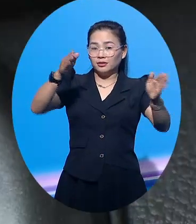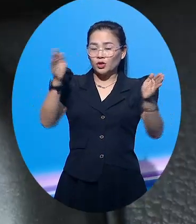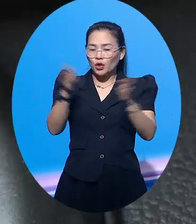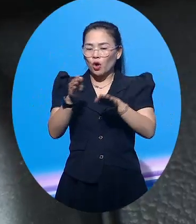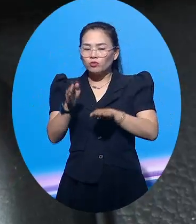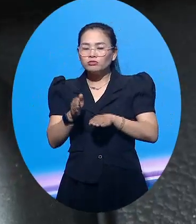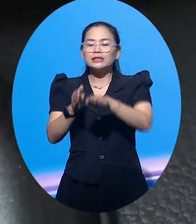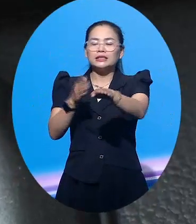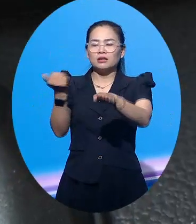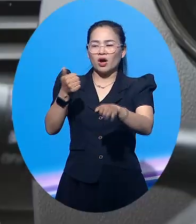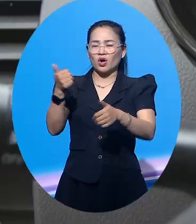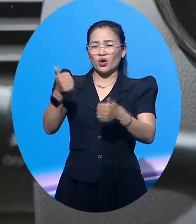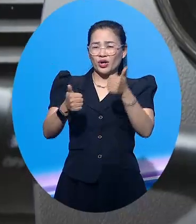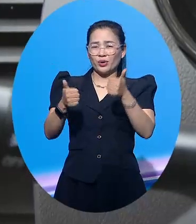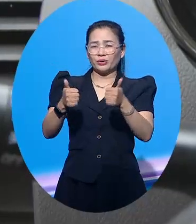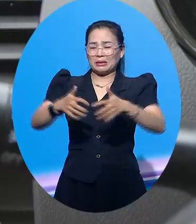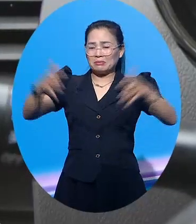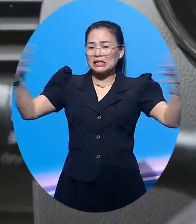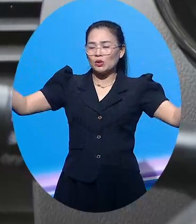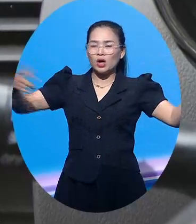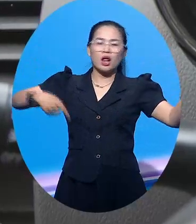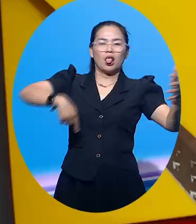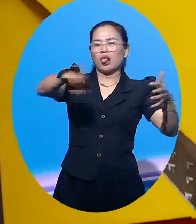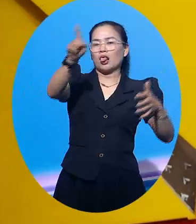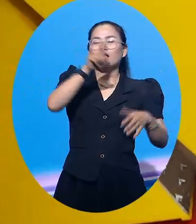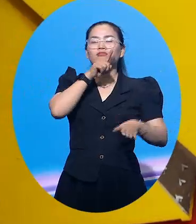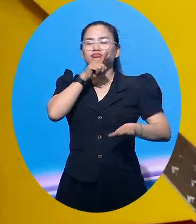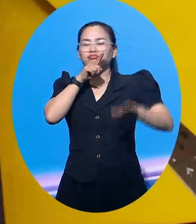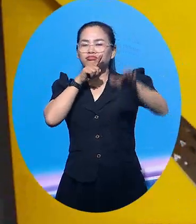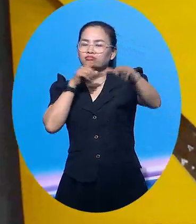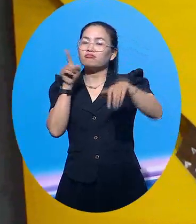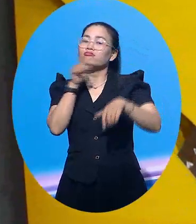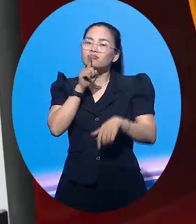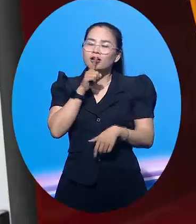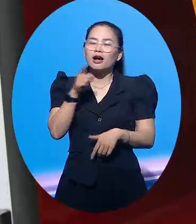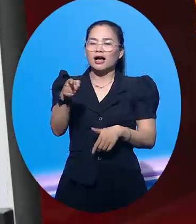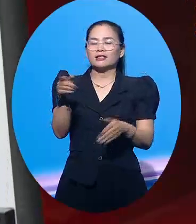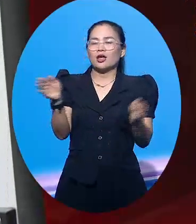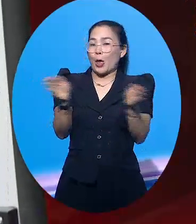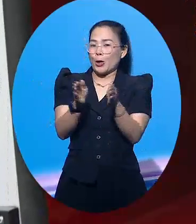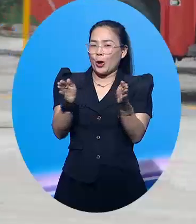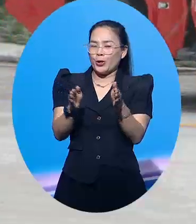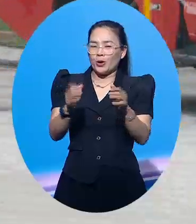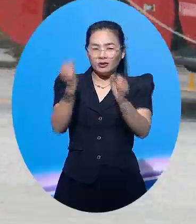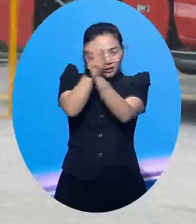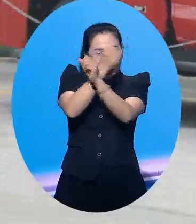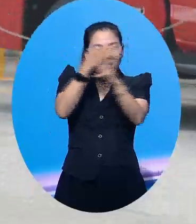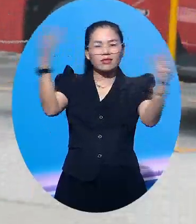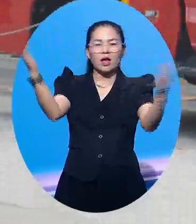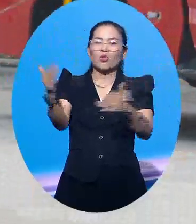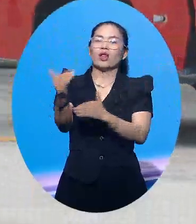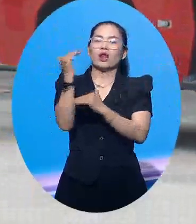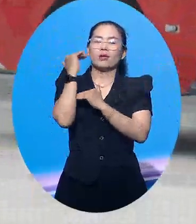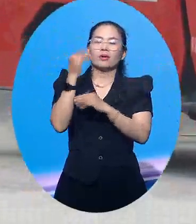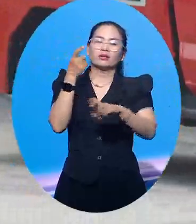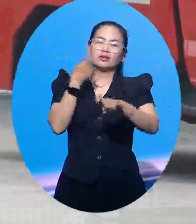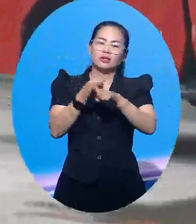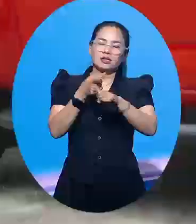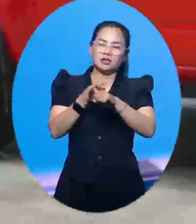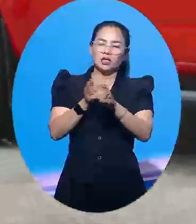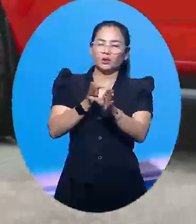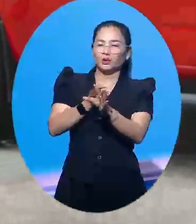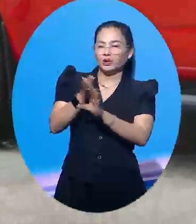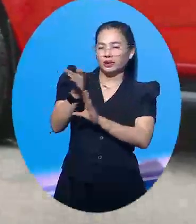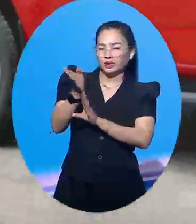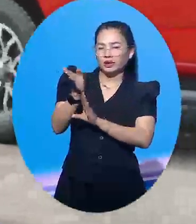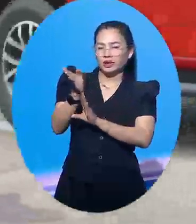cỡ lớn khó tiếp cận được. Sản phẩm nhận được sự hỗ trợ chuyển giao kỹ thuật và công nghệ của hãng Ziegler, Cộng hòa Liên bang Đức, chuyên ngành xe chữa cháy và